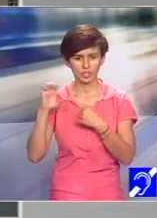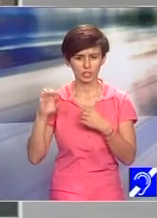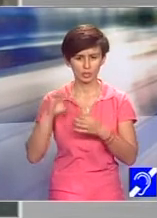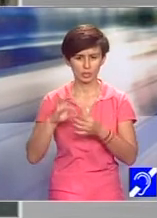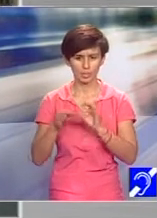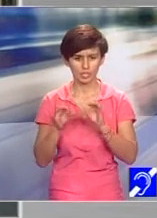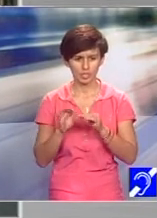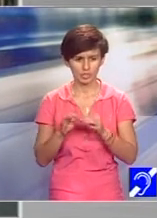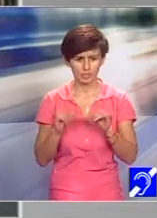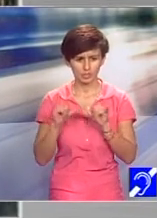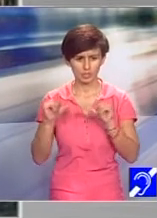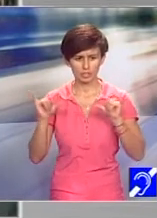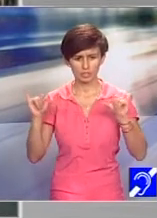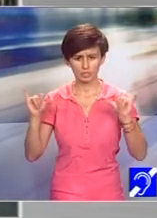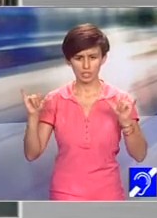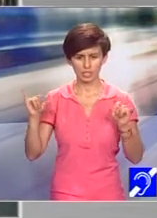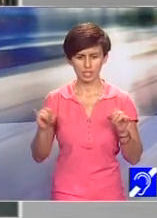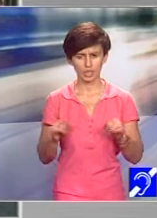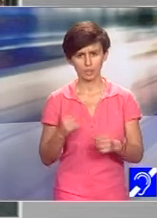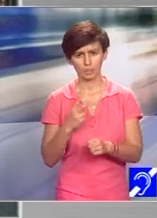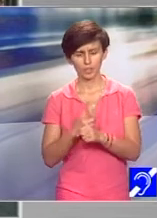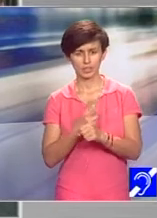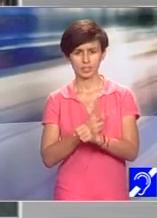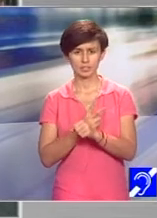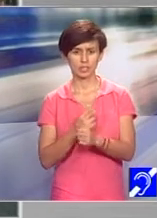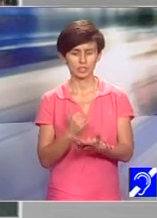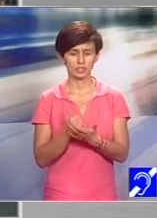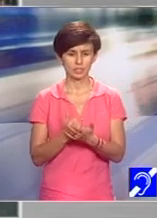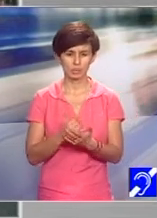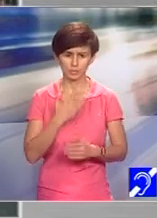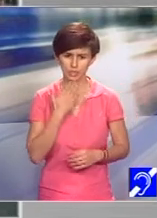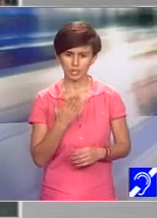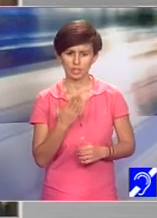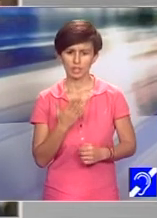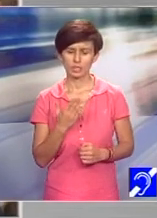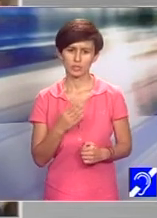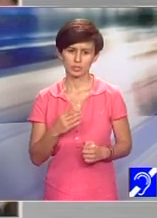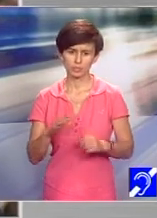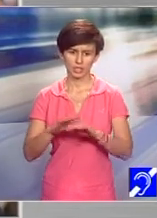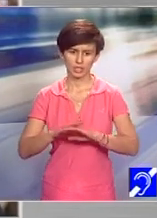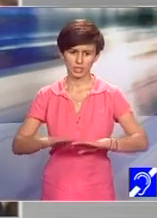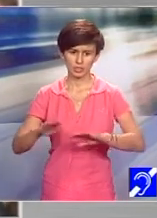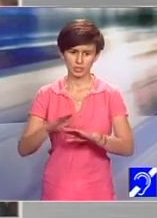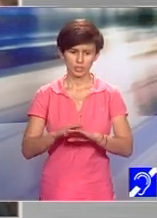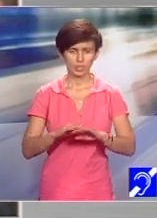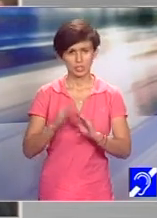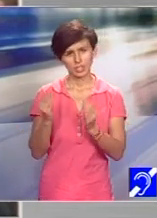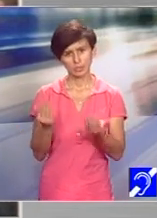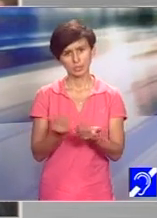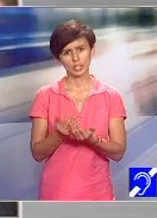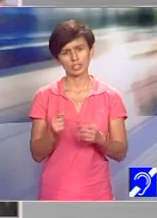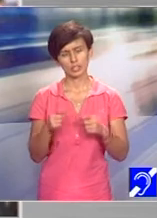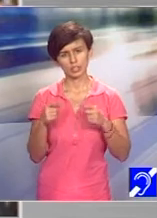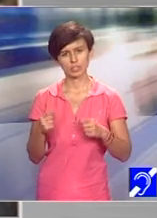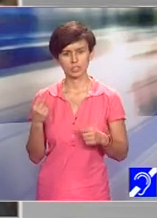înseamnă dezvoltare, înseamnă stat de drept și înseamnă mulțumirea majorității populației, o stare de bine și